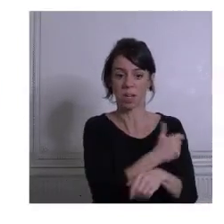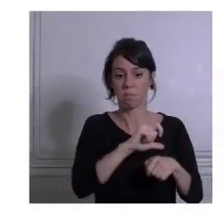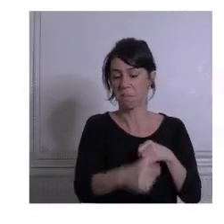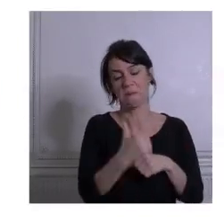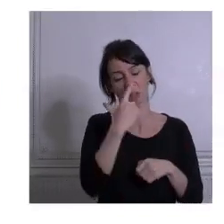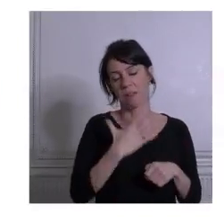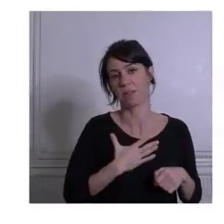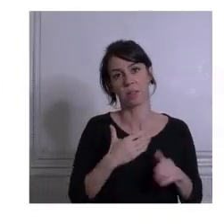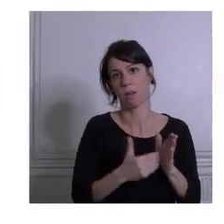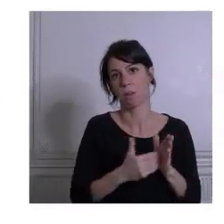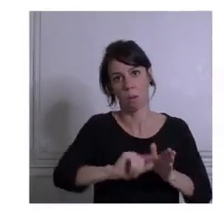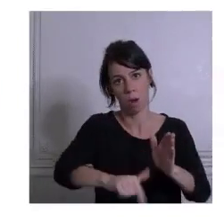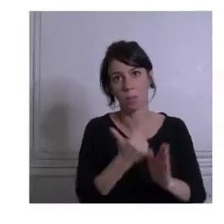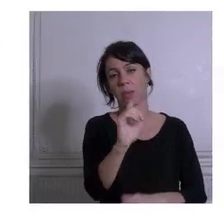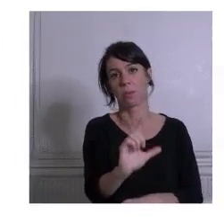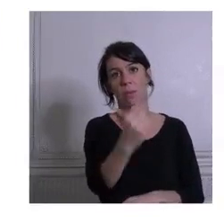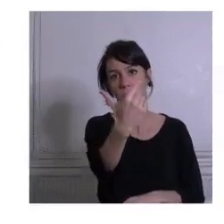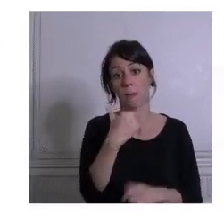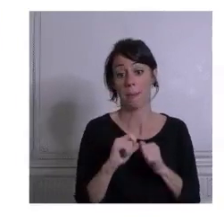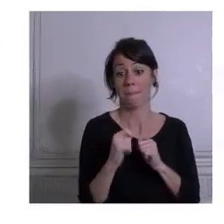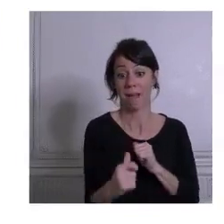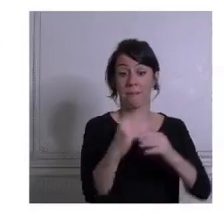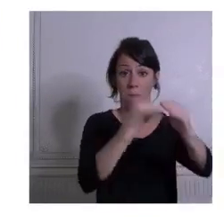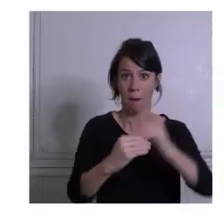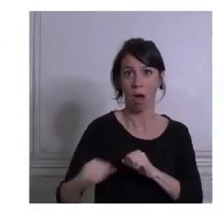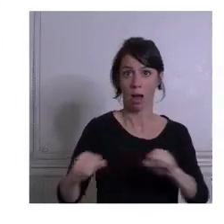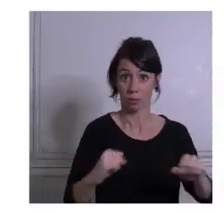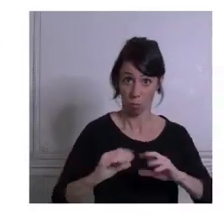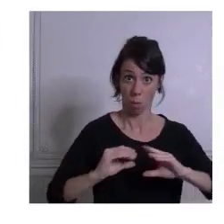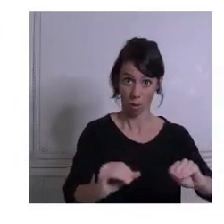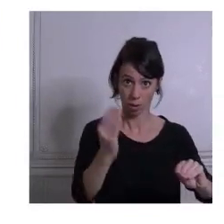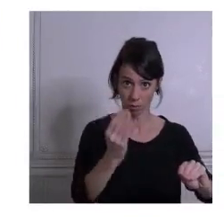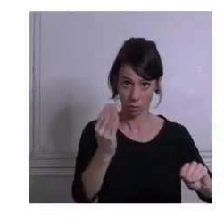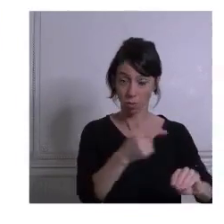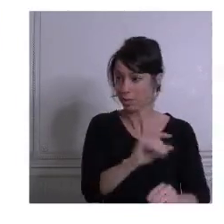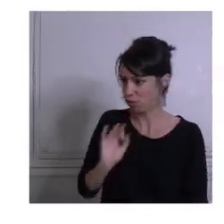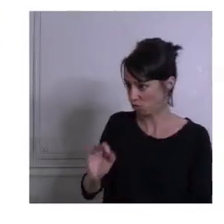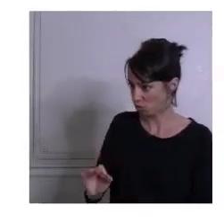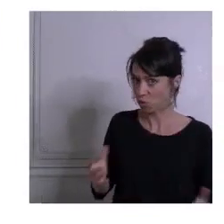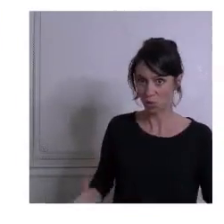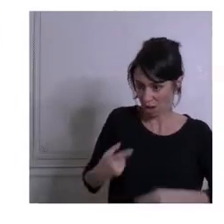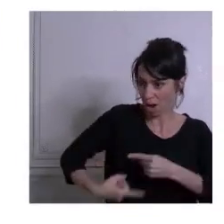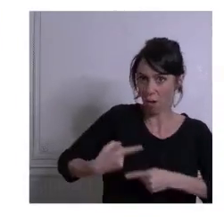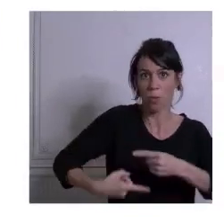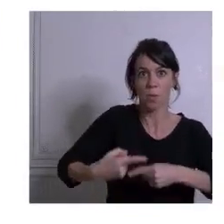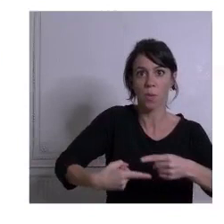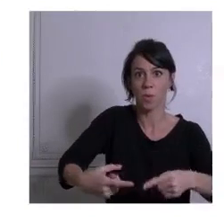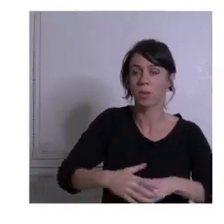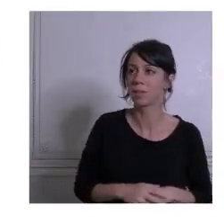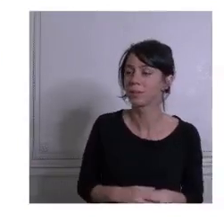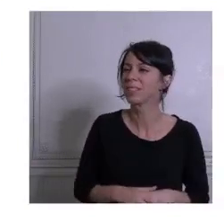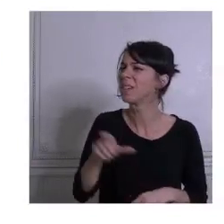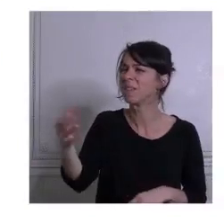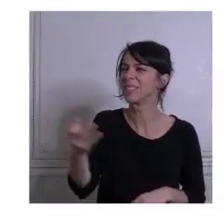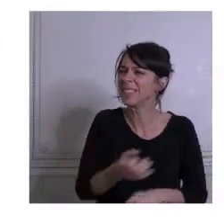projets. Et enfin, une demande plus personnelle, vous parlez de la végétalisation des